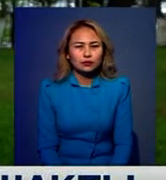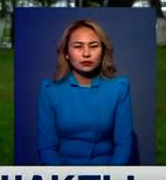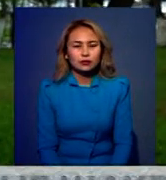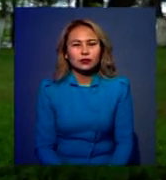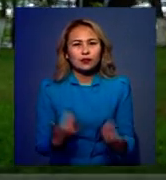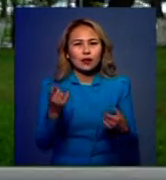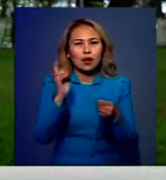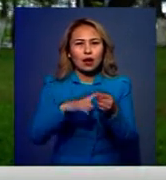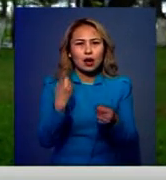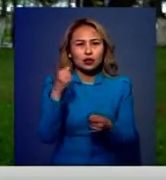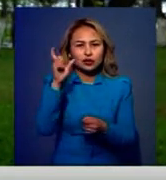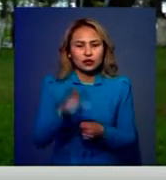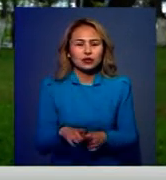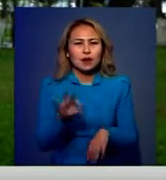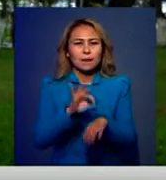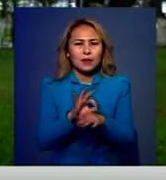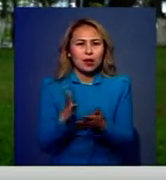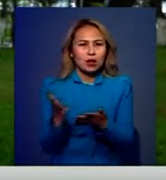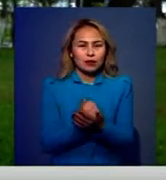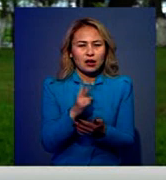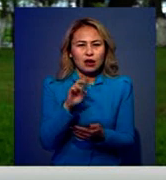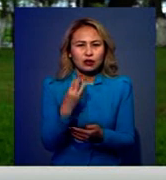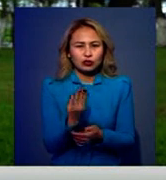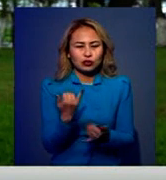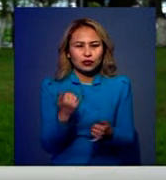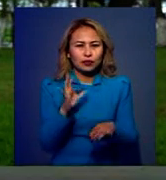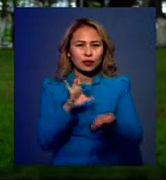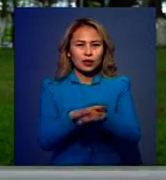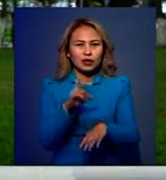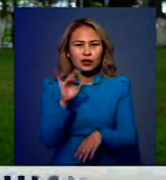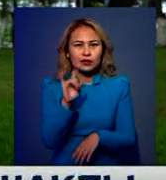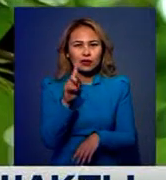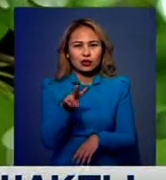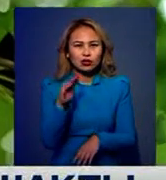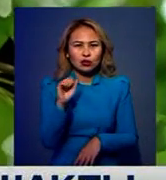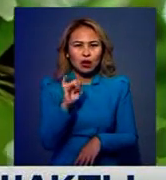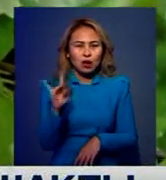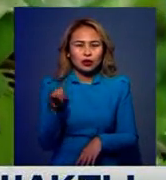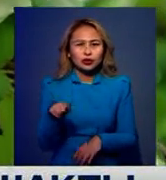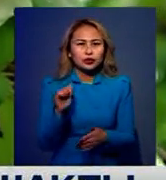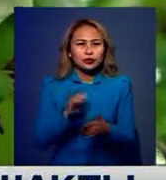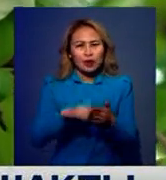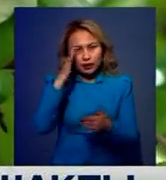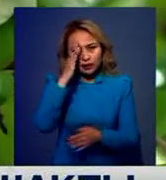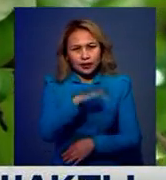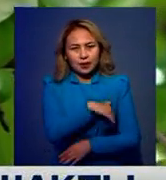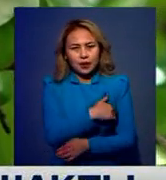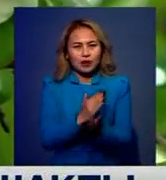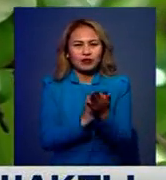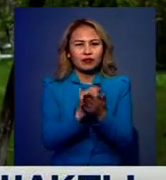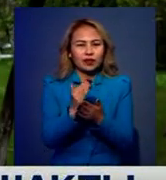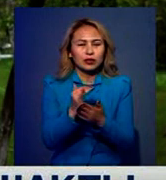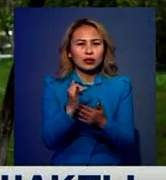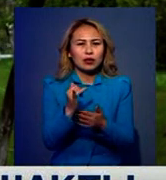Бір адамнан кене бөртпе сүзегі ауруы анықталды. Бұл факты Қызылжар ауданында тіркелді. Науқасының қызуы көтеріліп, бірден дәрігердің